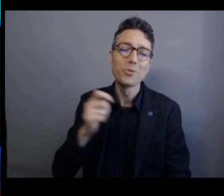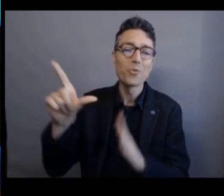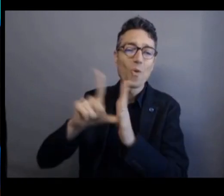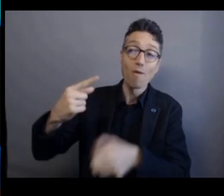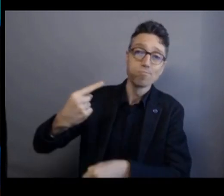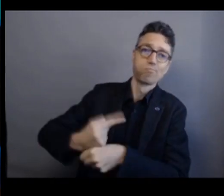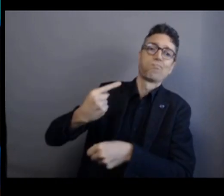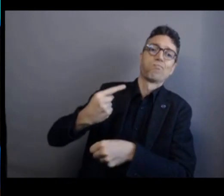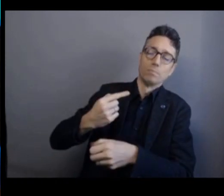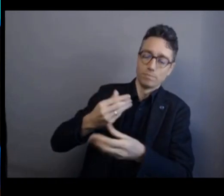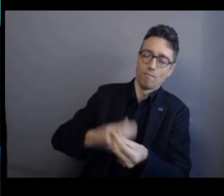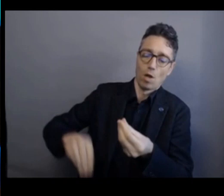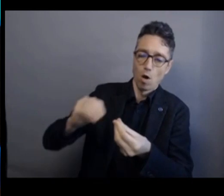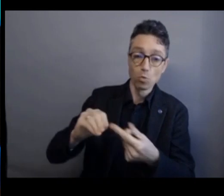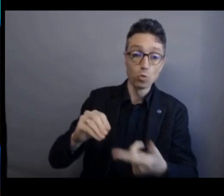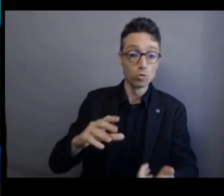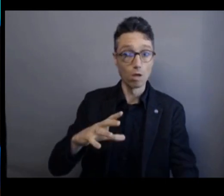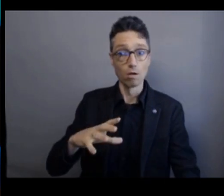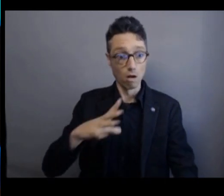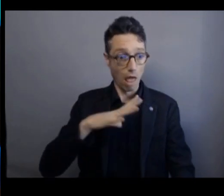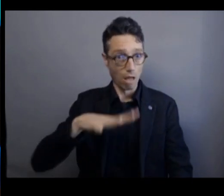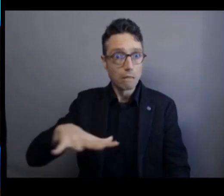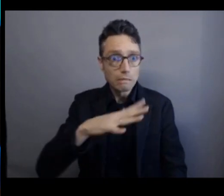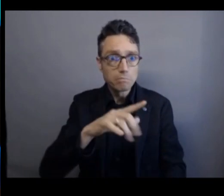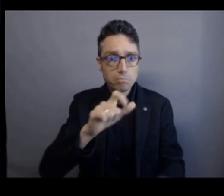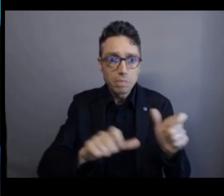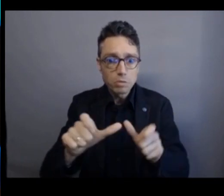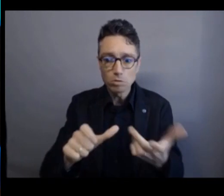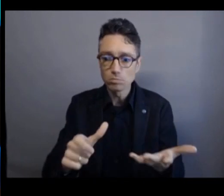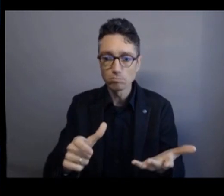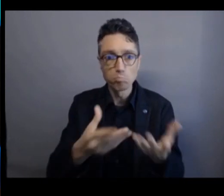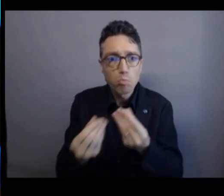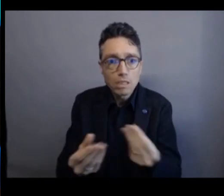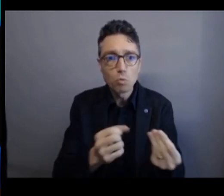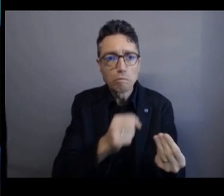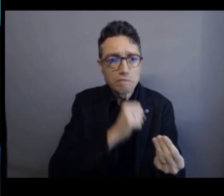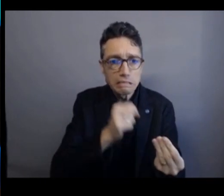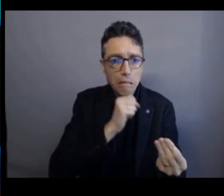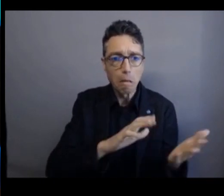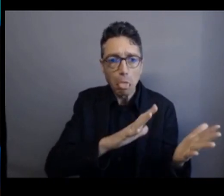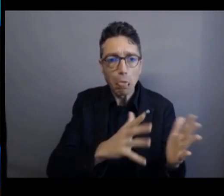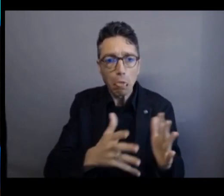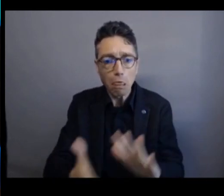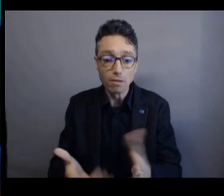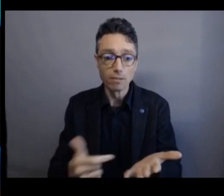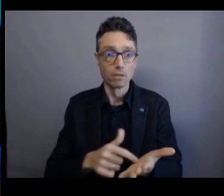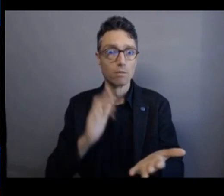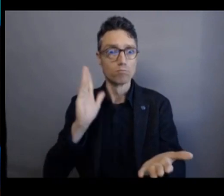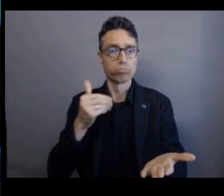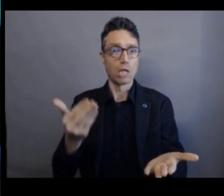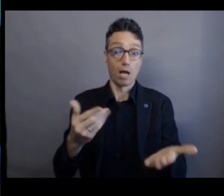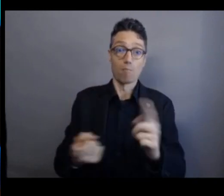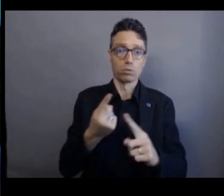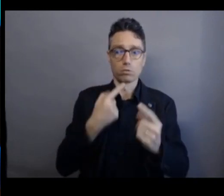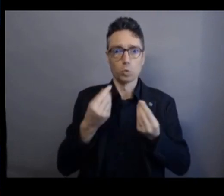que les gens continuent de rester dans les villes, il faut que les villes soient de plus en plus accessibles. Donc, on concilie esthétique